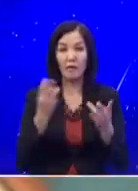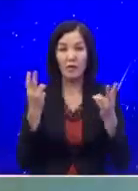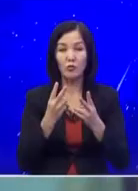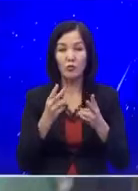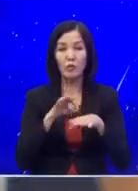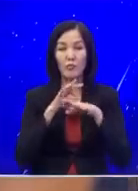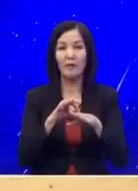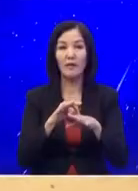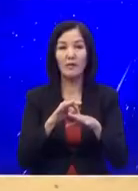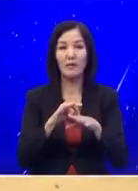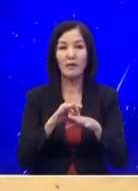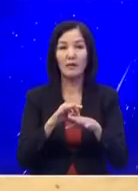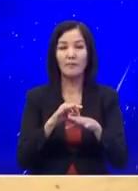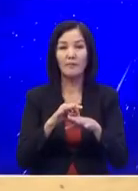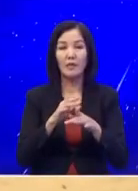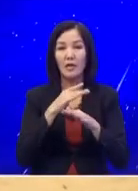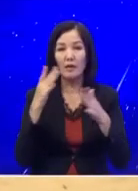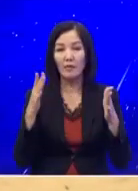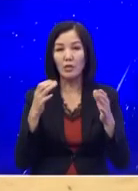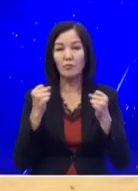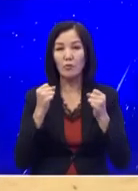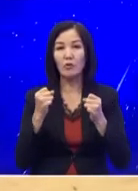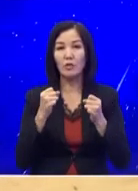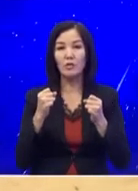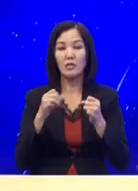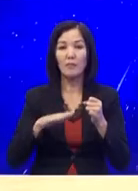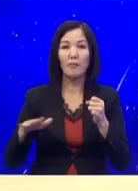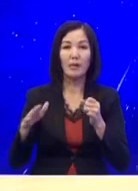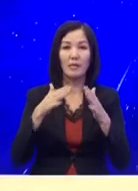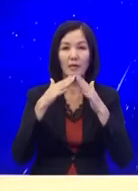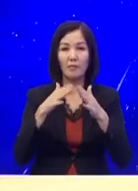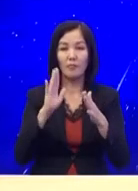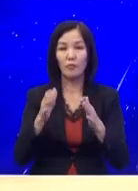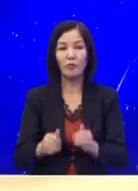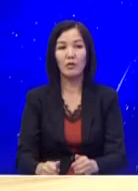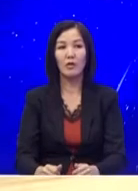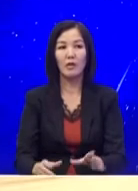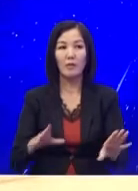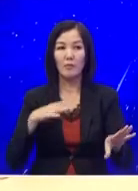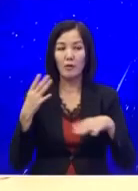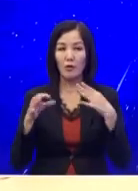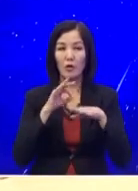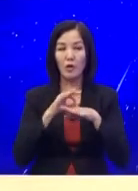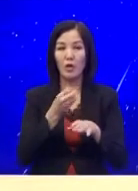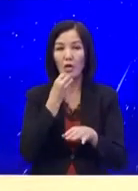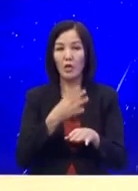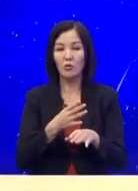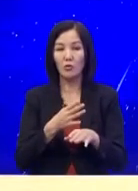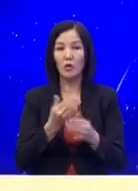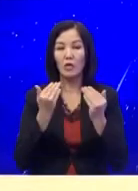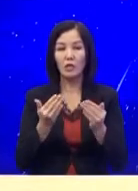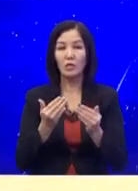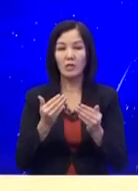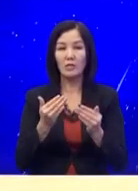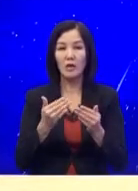проводить учебно-тренировочные сборы на многочисленных спортивных базах и площадках. Тренировки, в принципе, идут хорошо. Сейчас идет подготовка к сезону, то